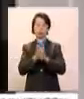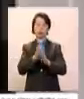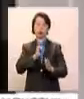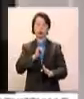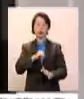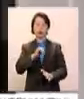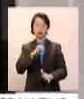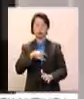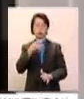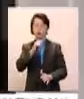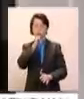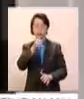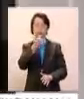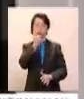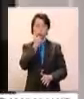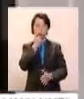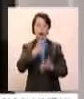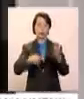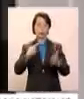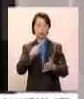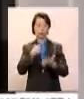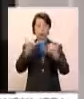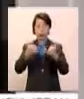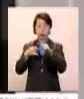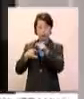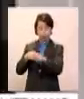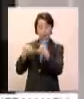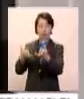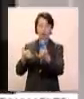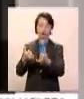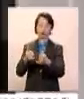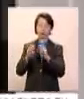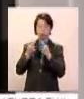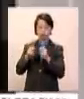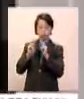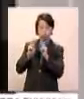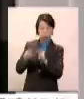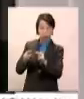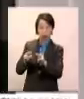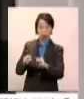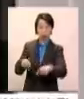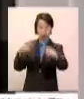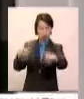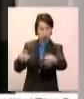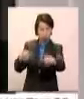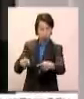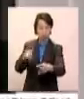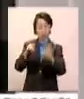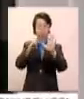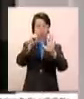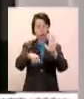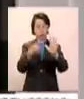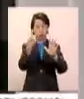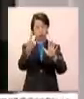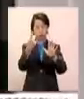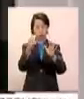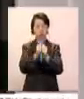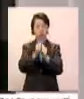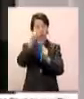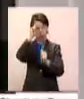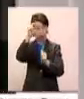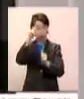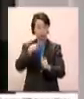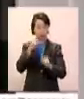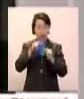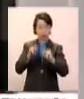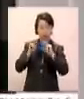tidak salah apa yang kita ada sekarang ni, kita cuba tengok dengan friendly match 5 hari bulan ni bersama Terengganu dan